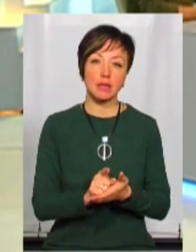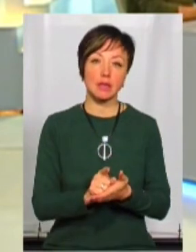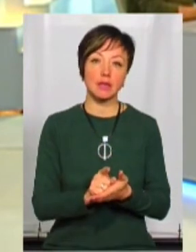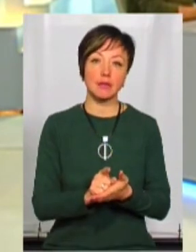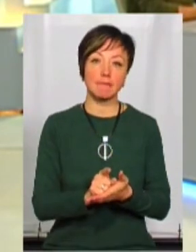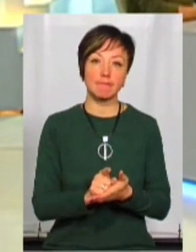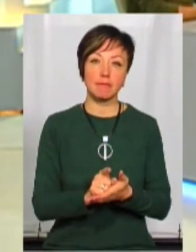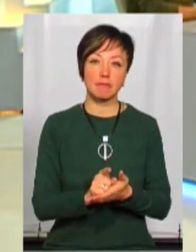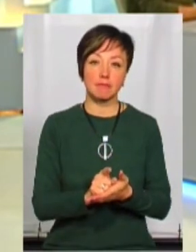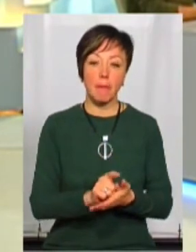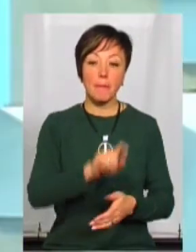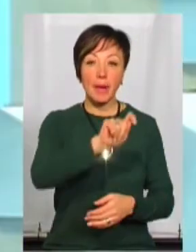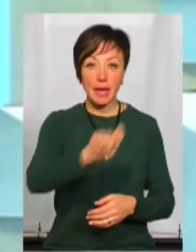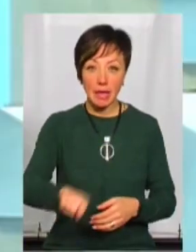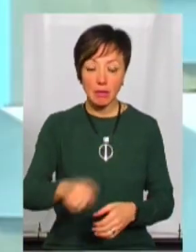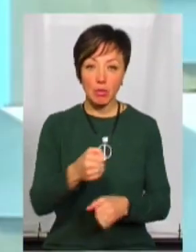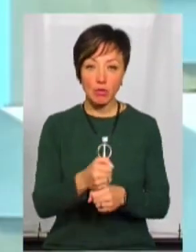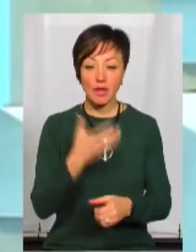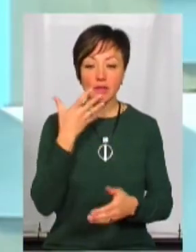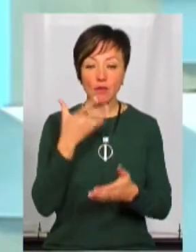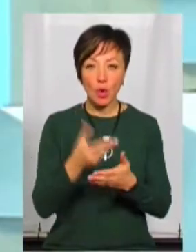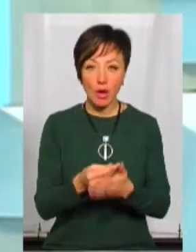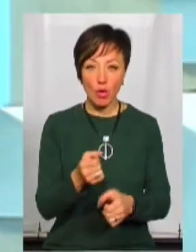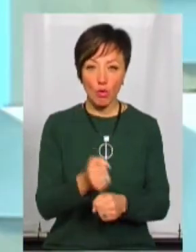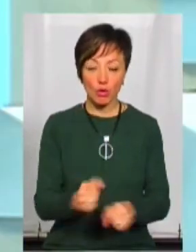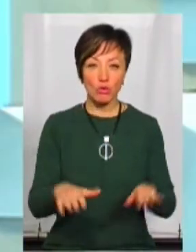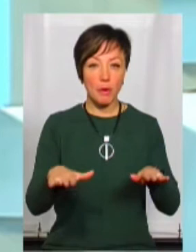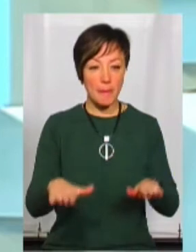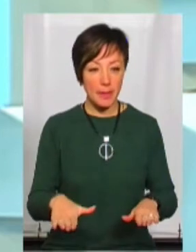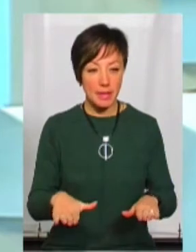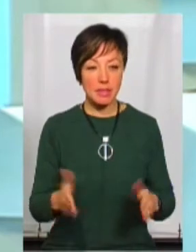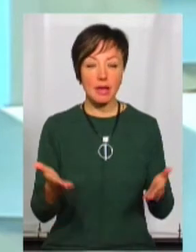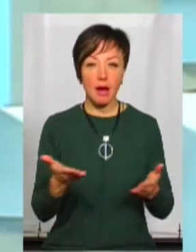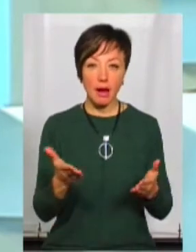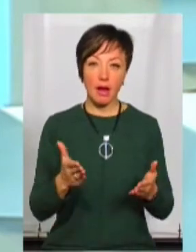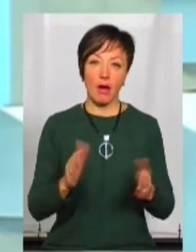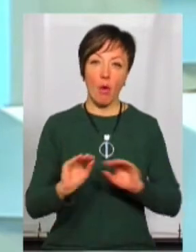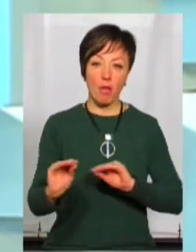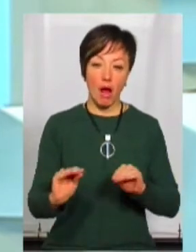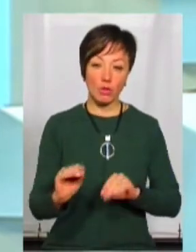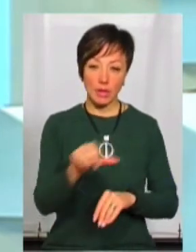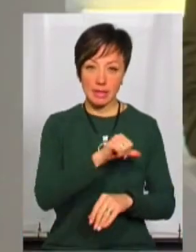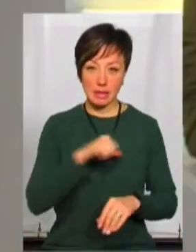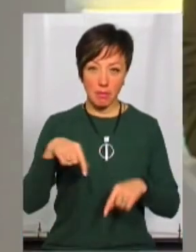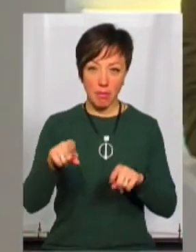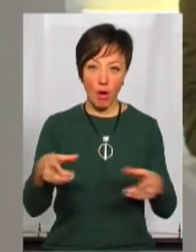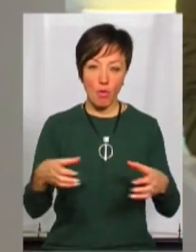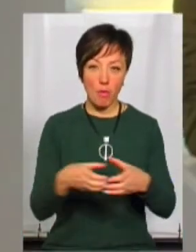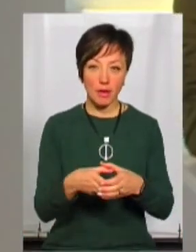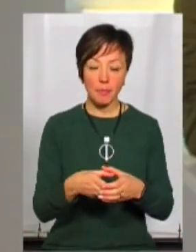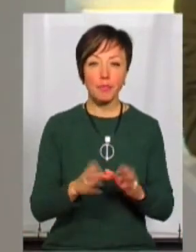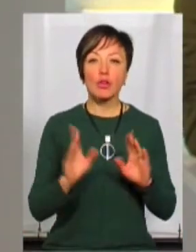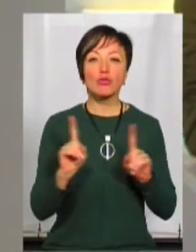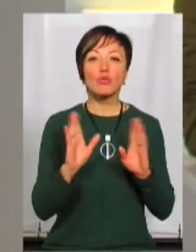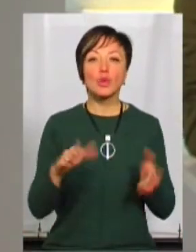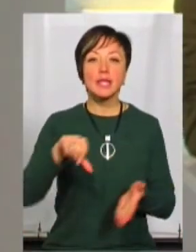і працювати вже у своєму, на своєму робочому місці, яке обладнує громада. А от що буде з